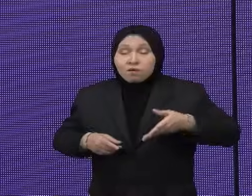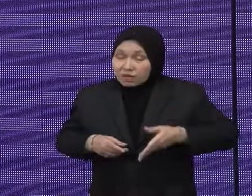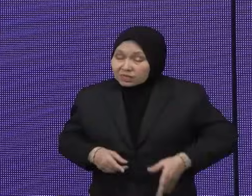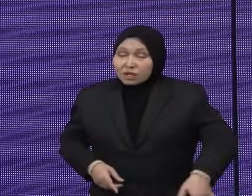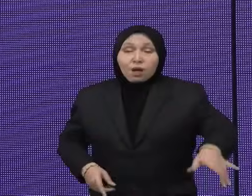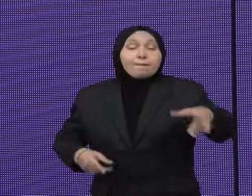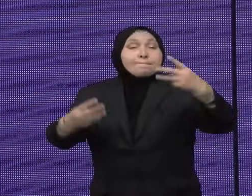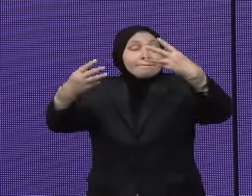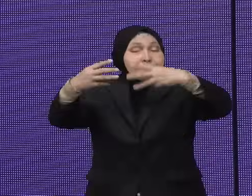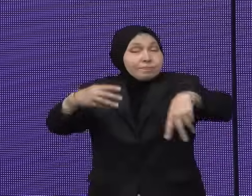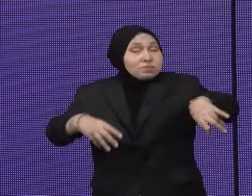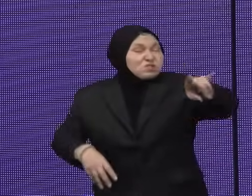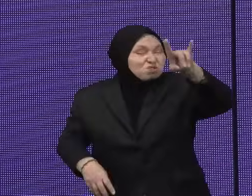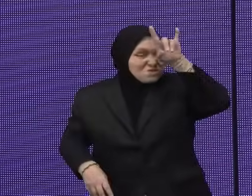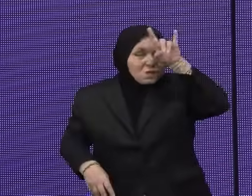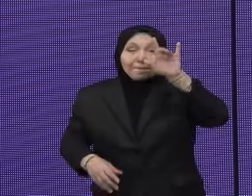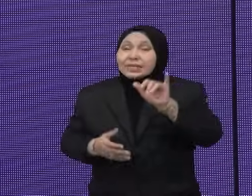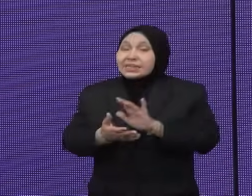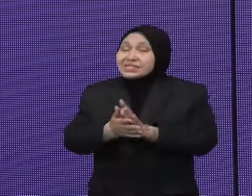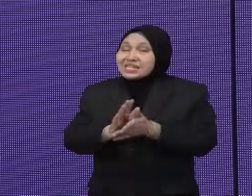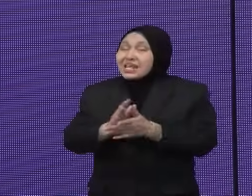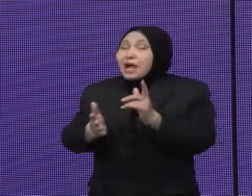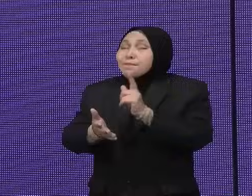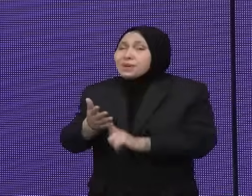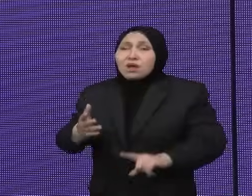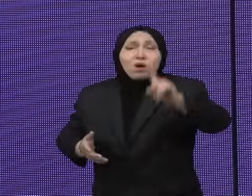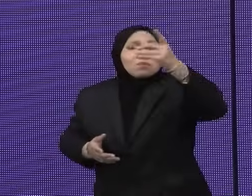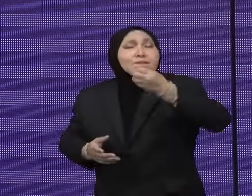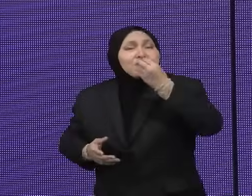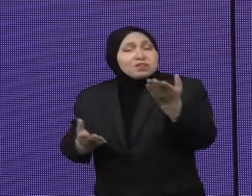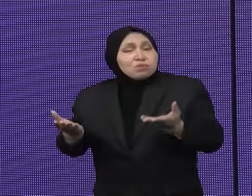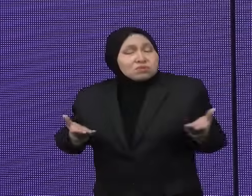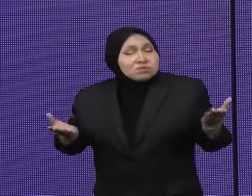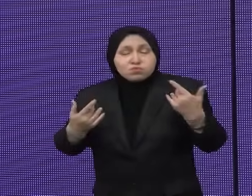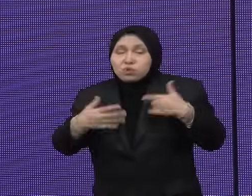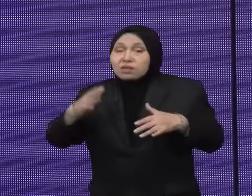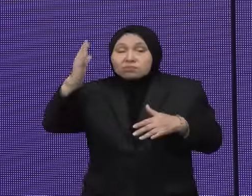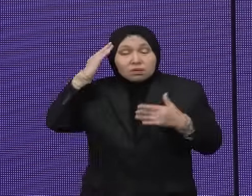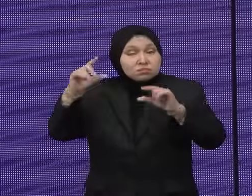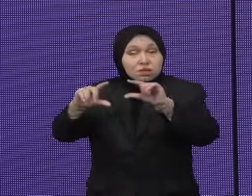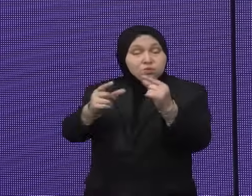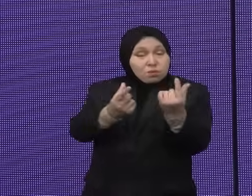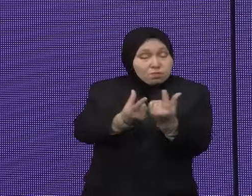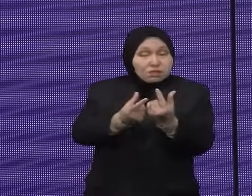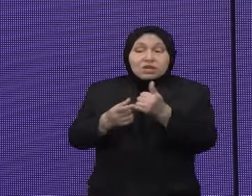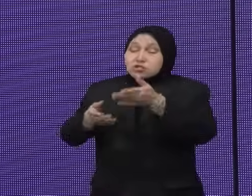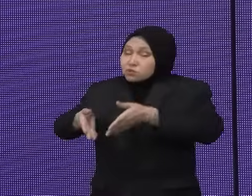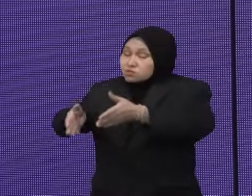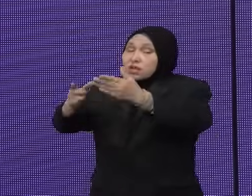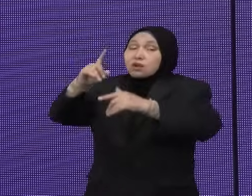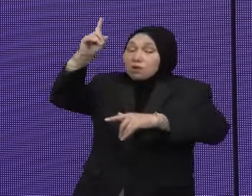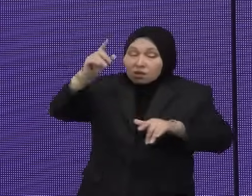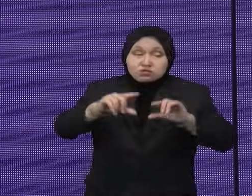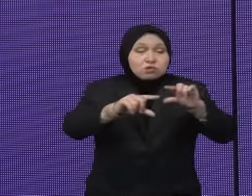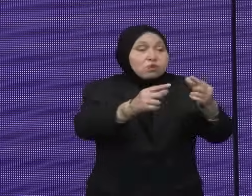pada peringkat awal dia. Baik, jadi apakah yang Allah beritahu di sini? Bila dah tahu ada satu kumpulan fi sabilillah, satu lagi sabili